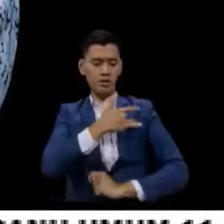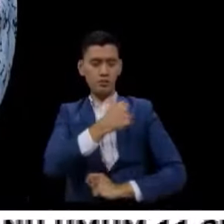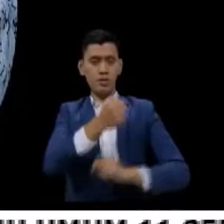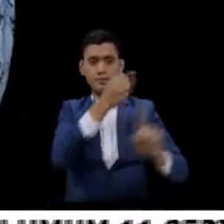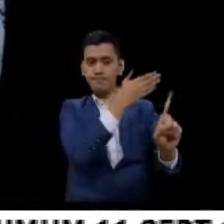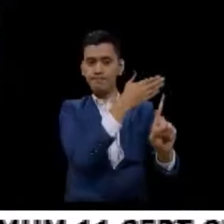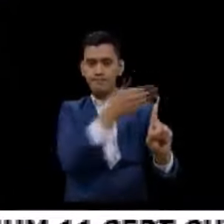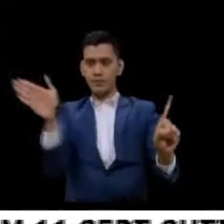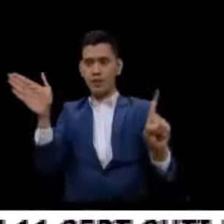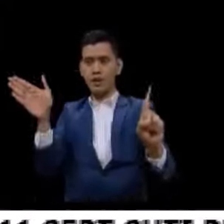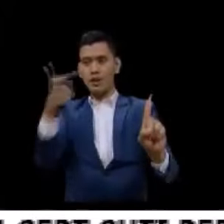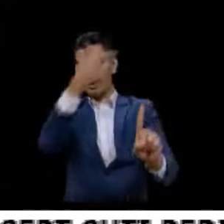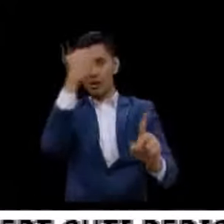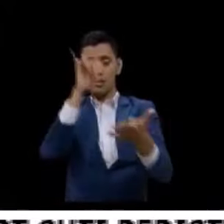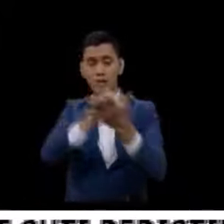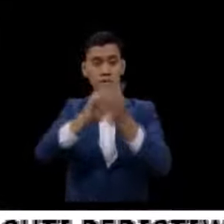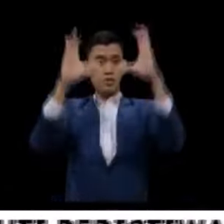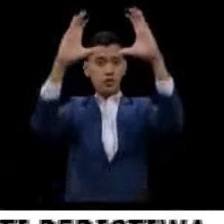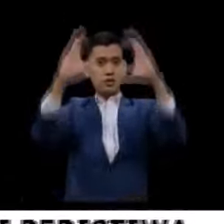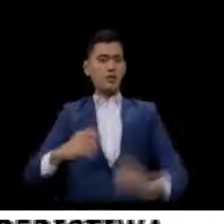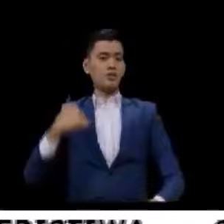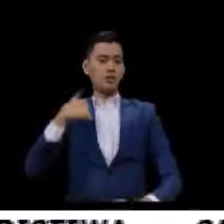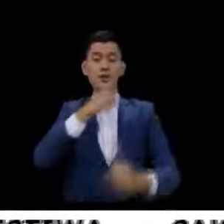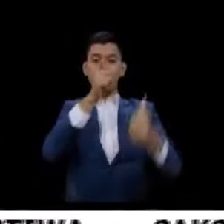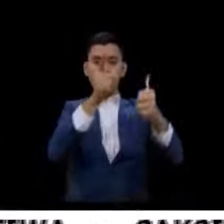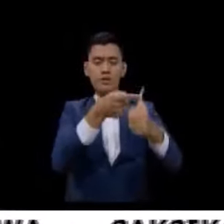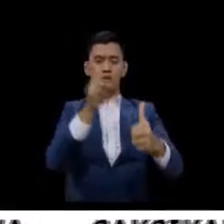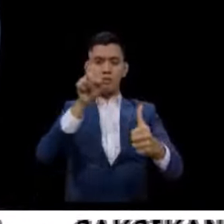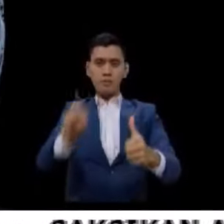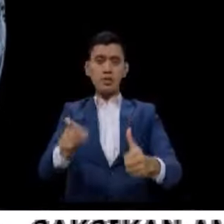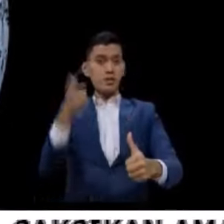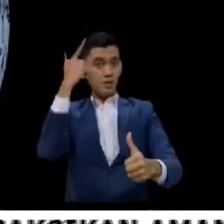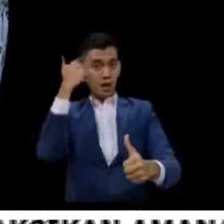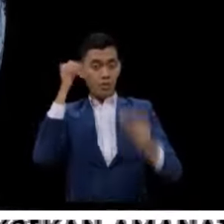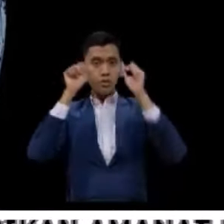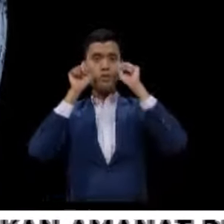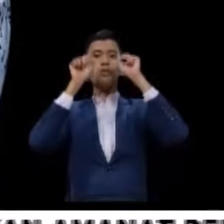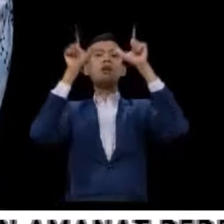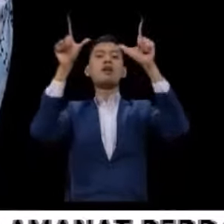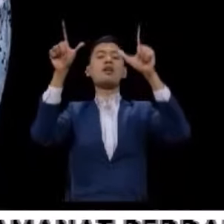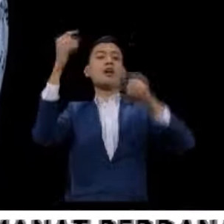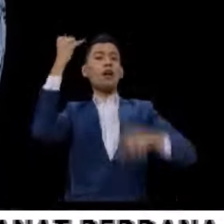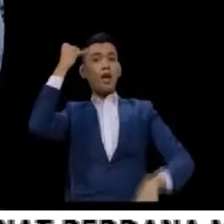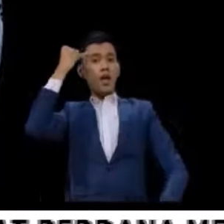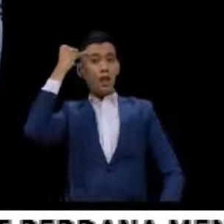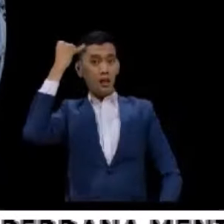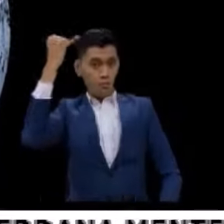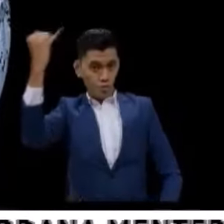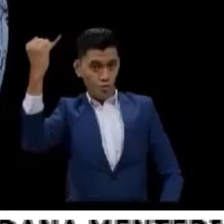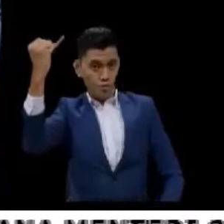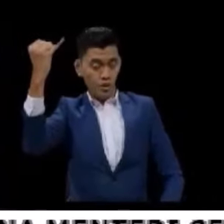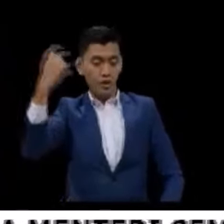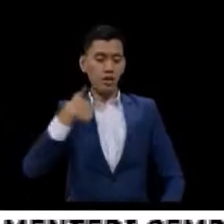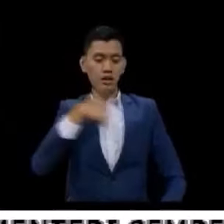dia sebaiknya kalau kita elek-elek ilmu tak mungkin kita supaya rakyat kita nih masyarakat kita nih belajar